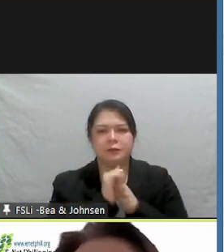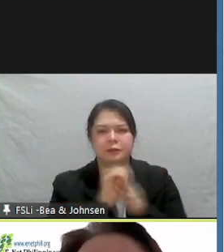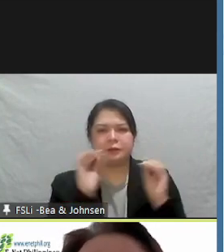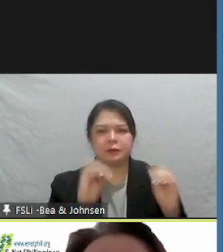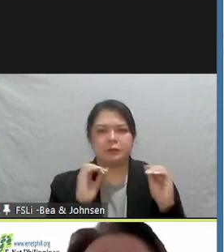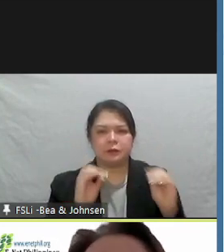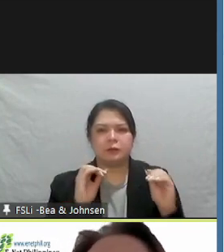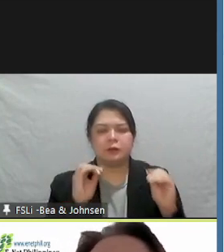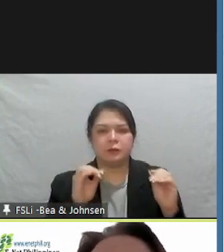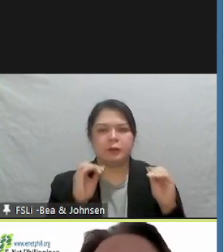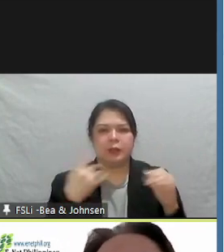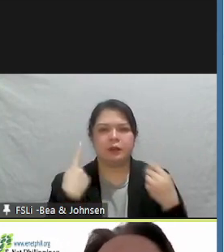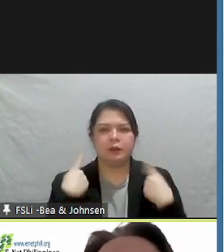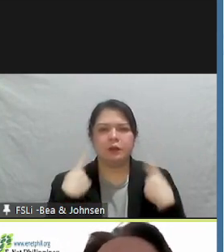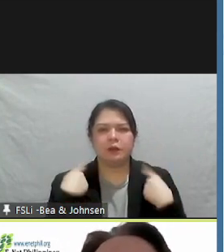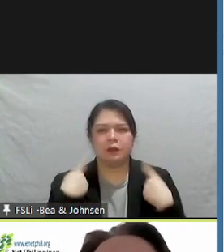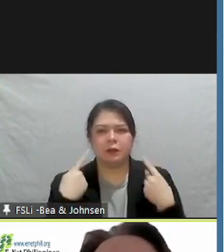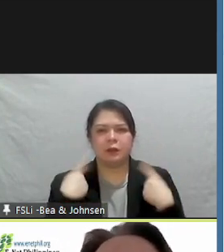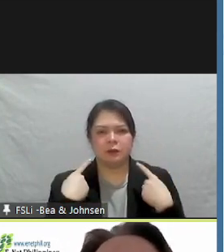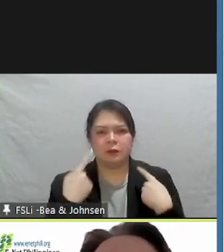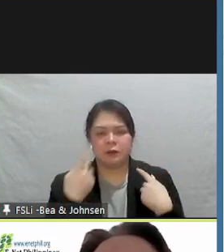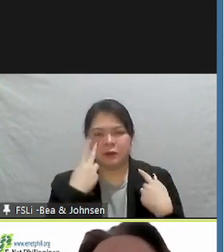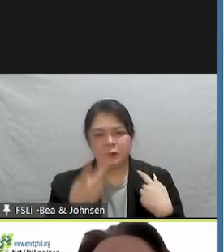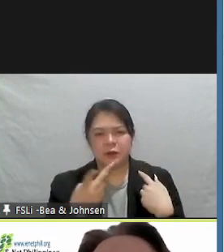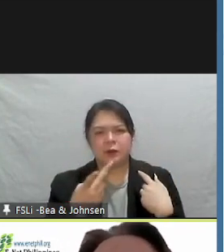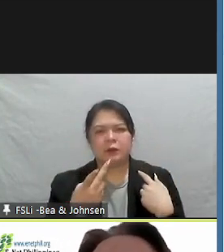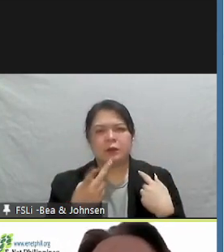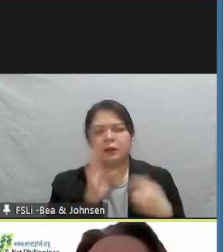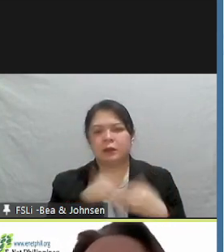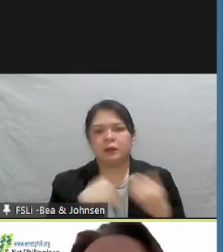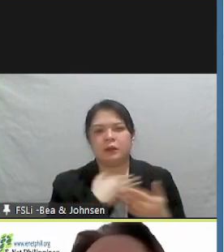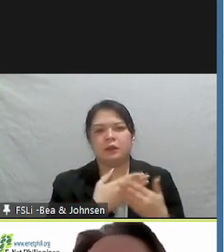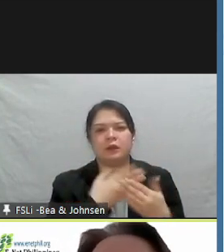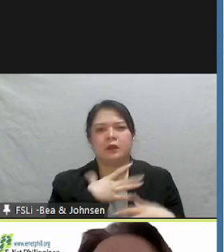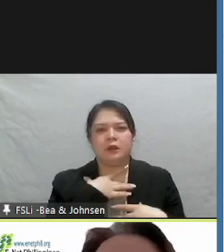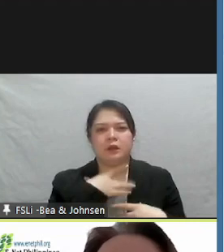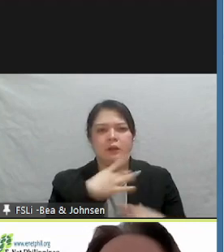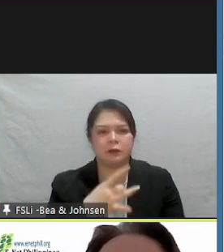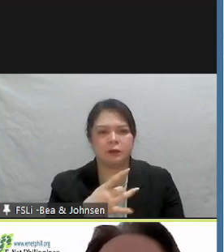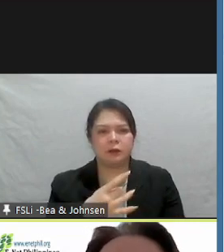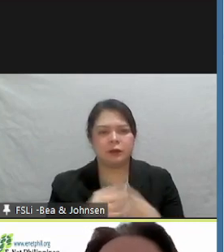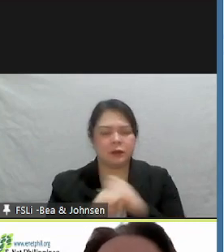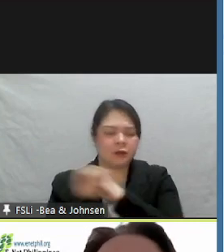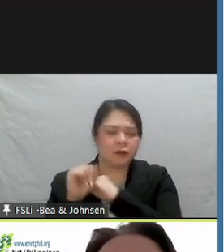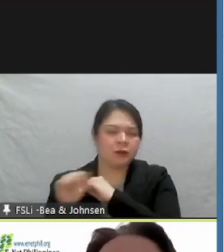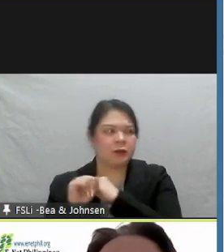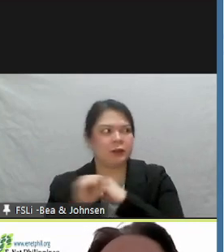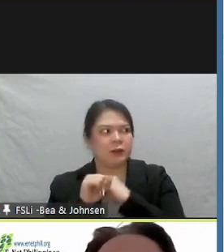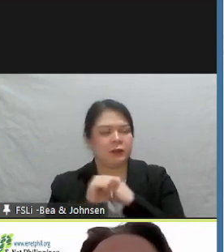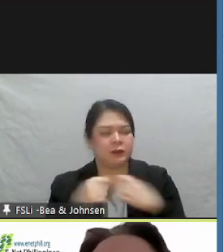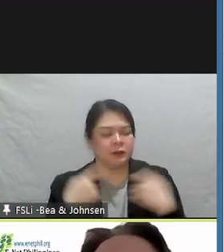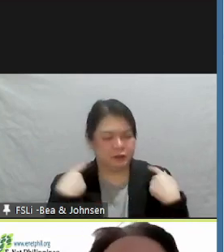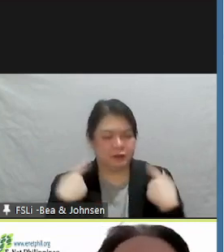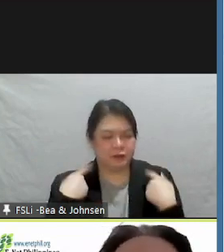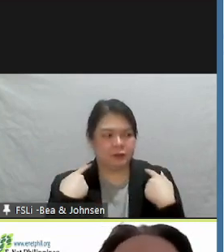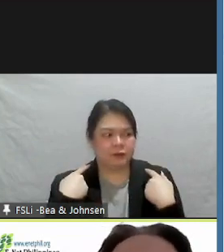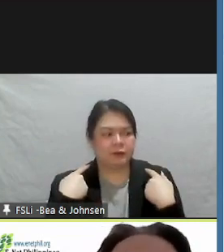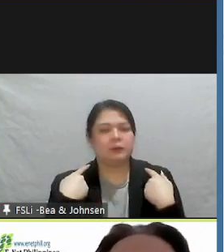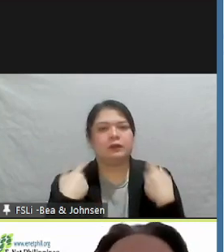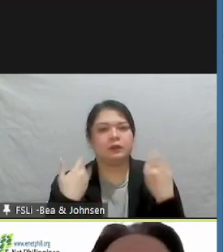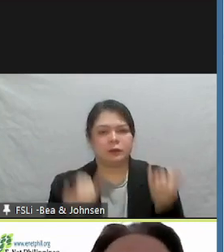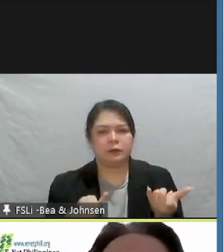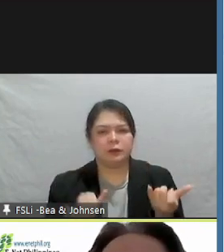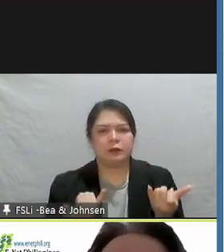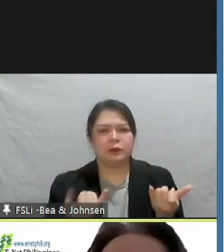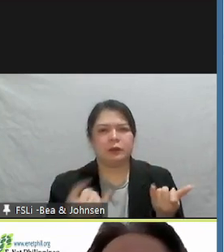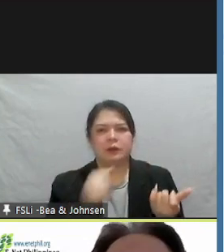ring mananaliksik, no? Ang kanyang mga interes sa pananaliksik at advokasya ay ang mga sumusunod: